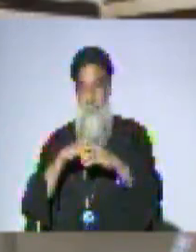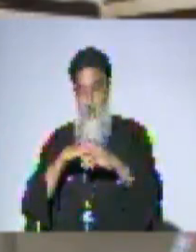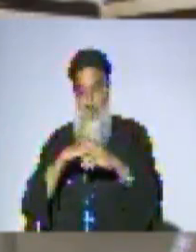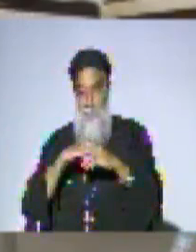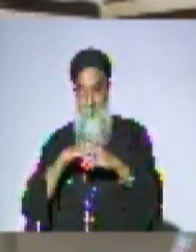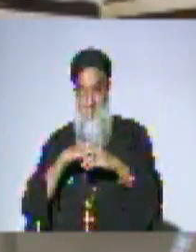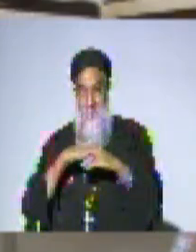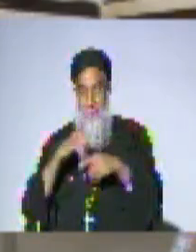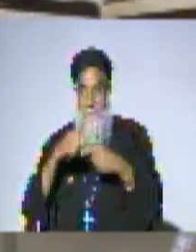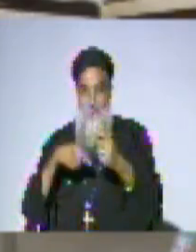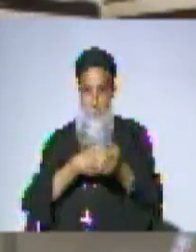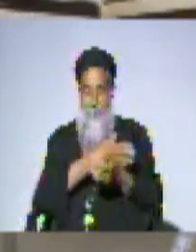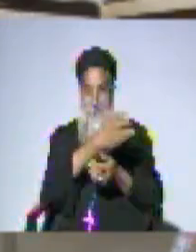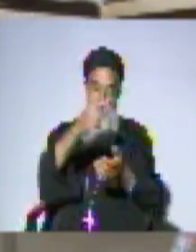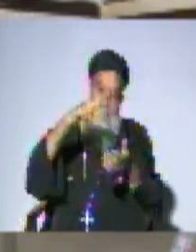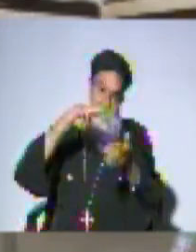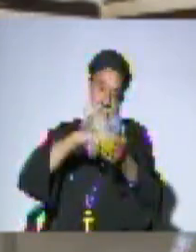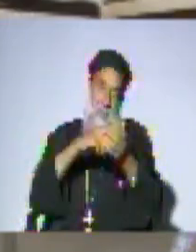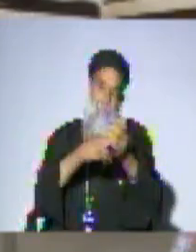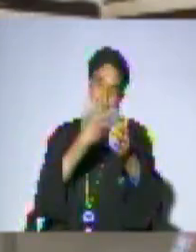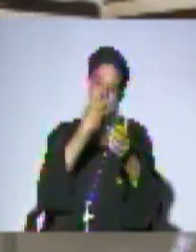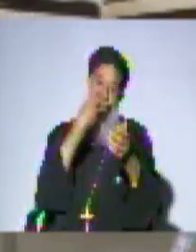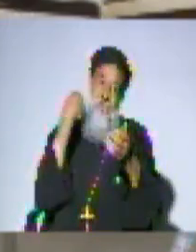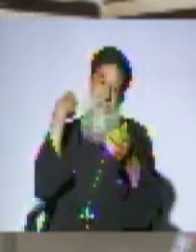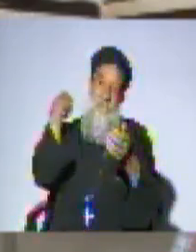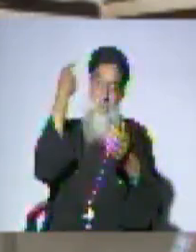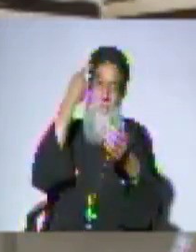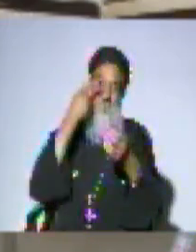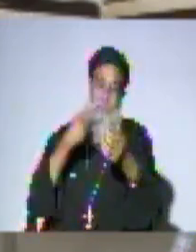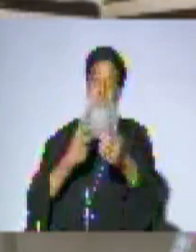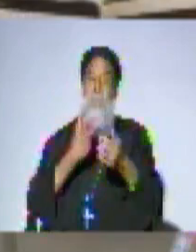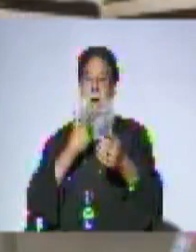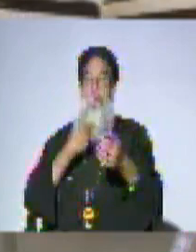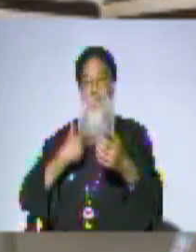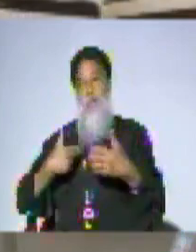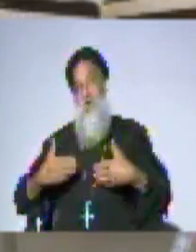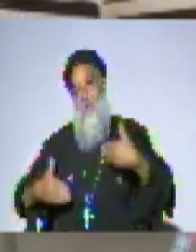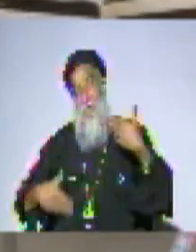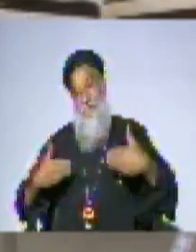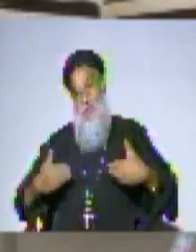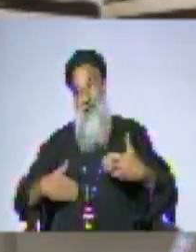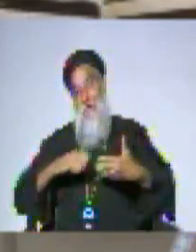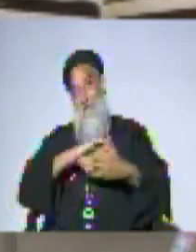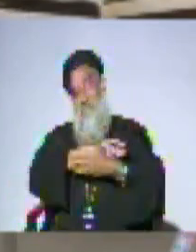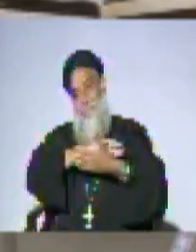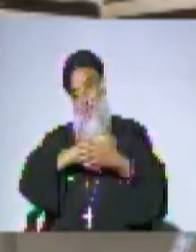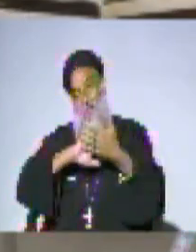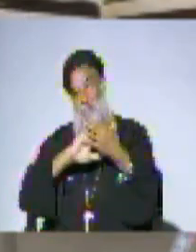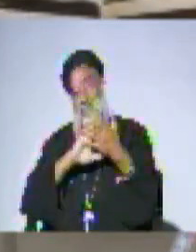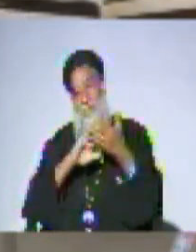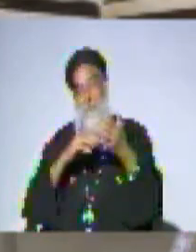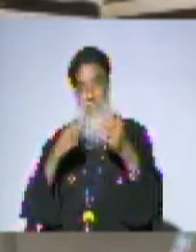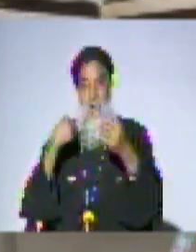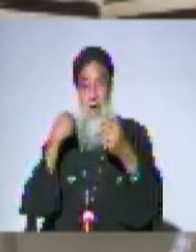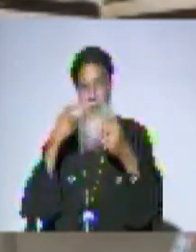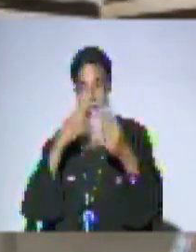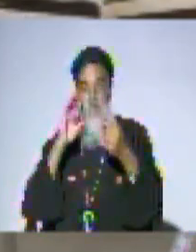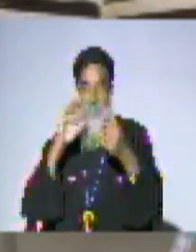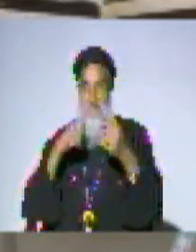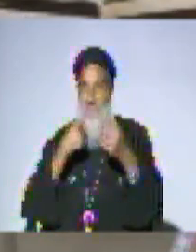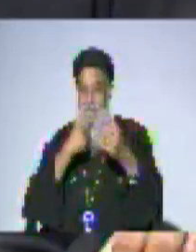ثمره بقى من ثمار عمل الروح القدس، محبه فرح سلام. فغلطية خمسه زي ما قال معلمنا